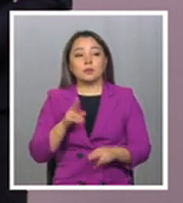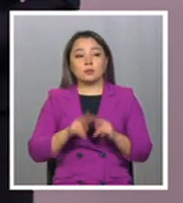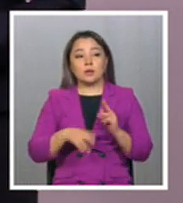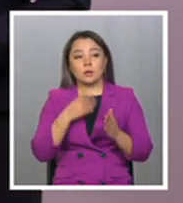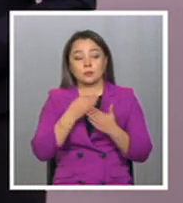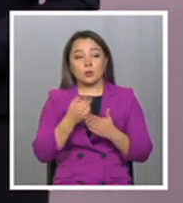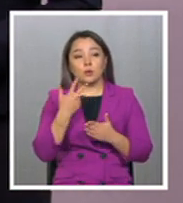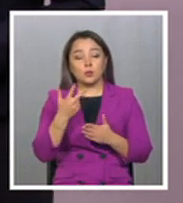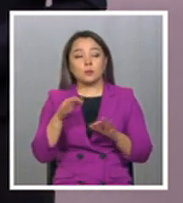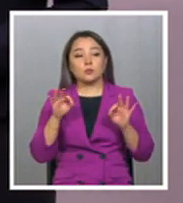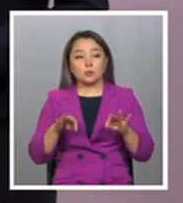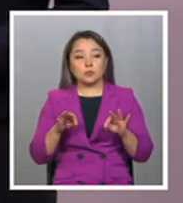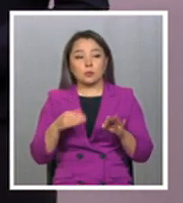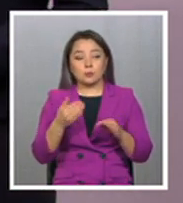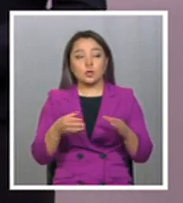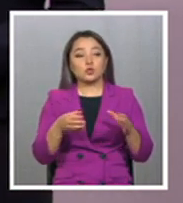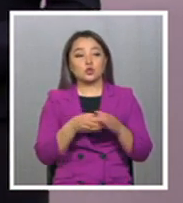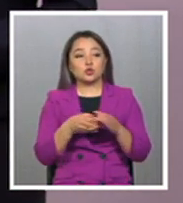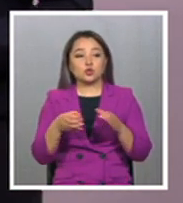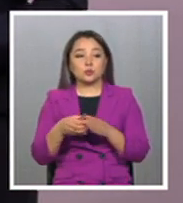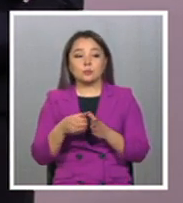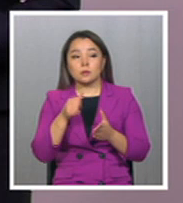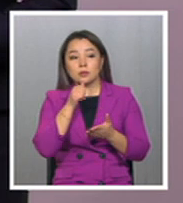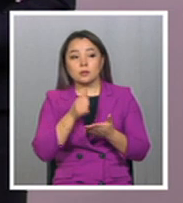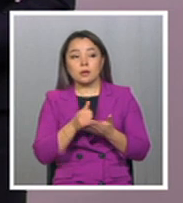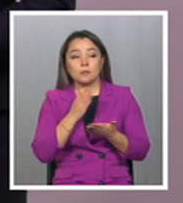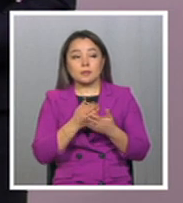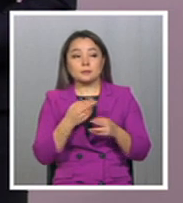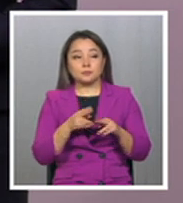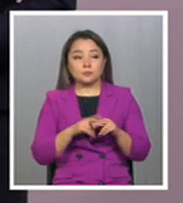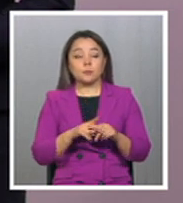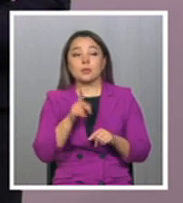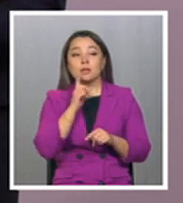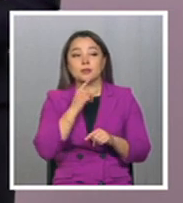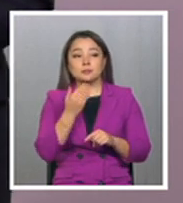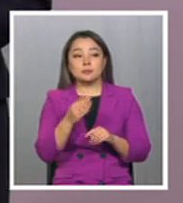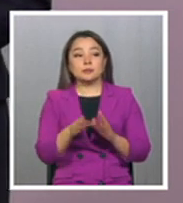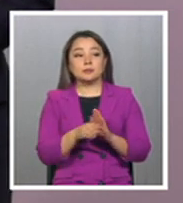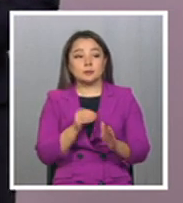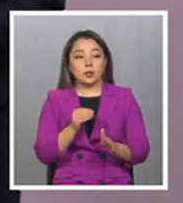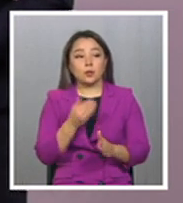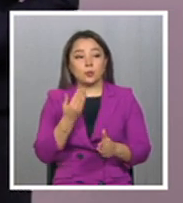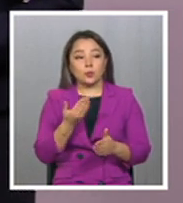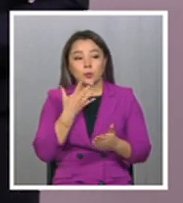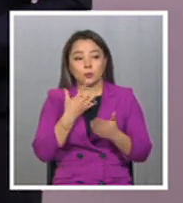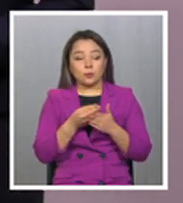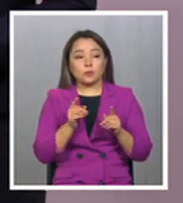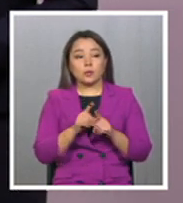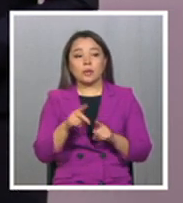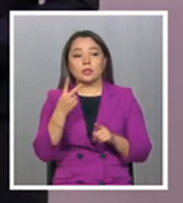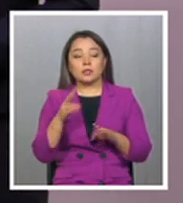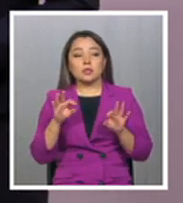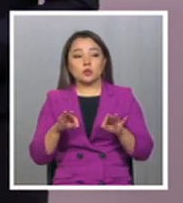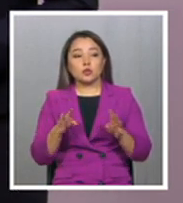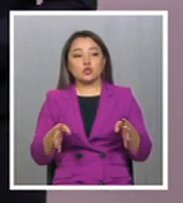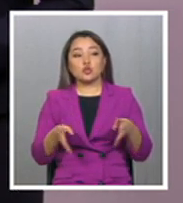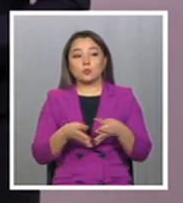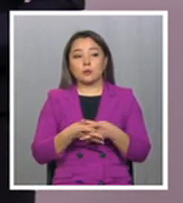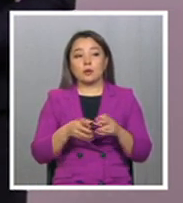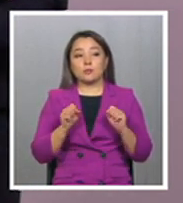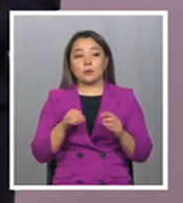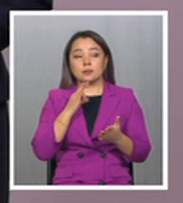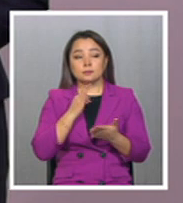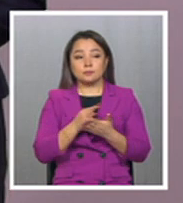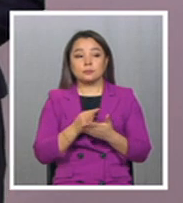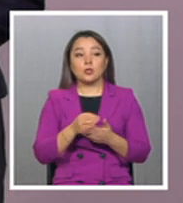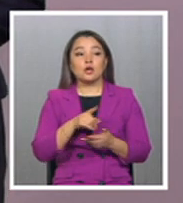үш түспен жұптастырамыз. Қызыл түсті өзінен кейінгі екі түспен жұптастырамыз.